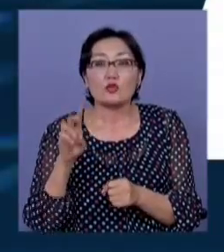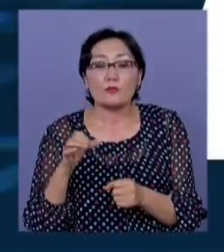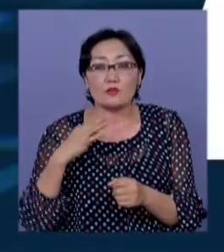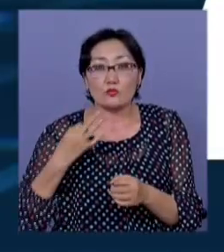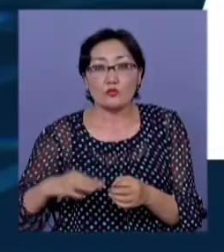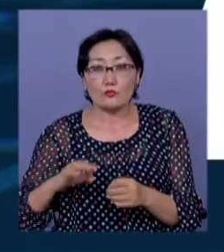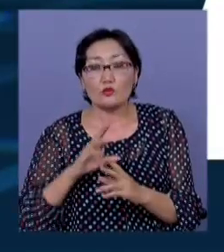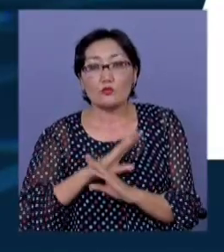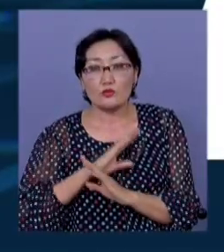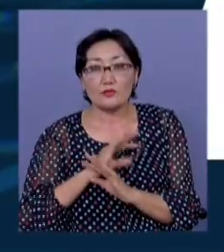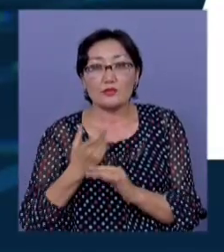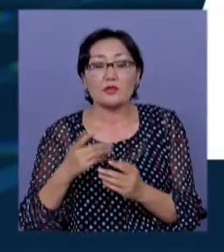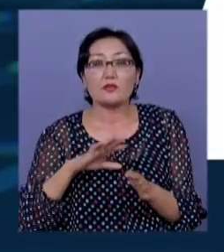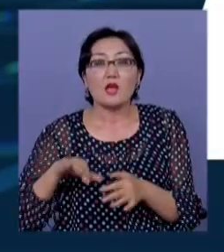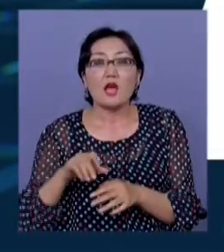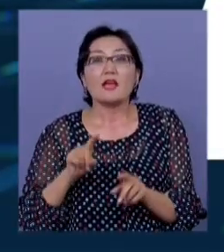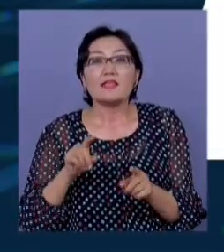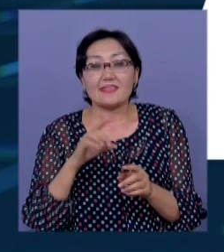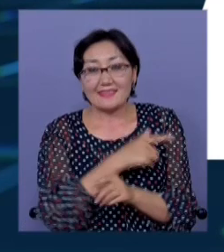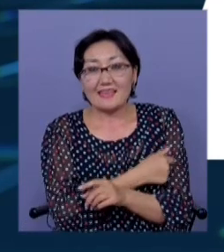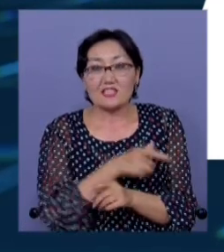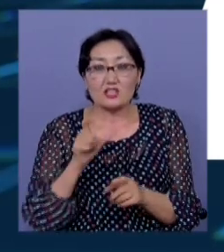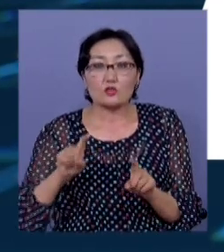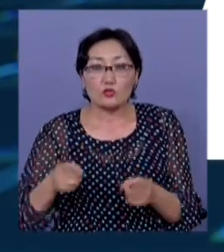ұлының өлімінен кейін дәрігердің тұтқындалғанын айтады.